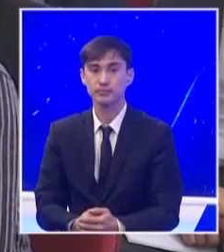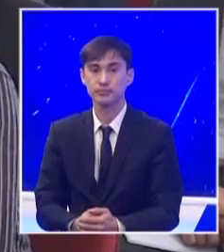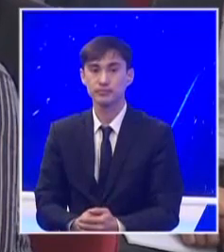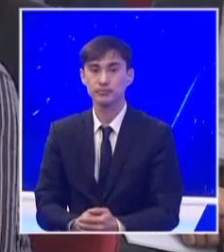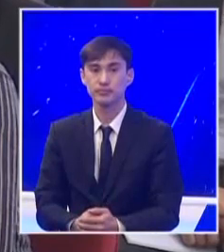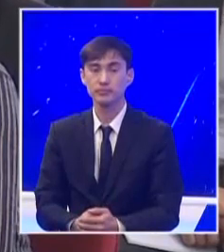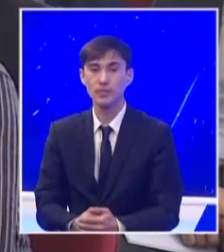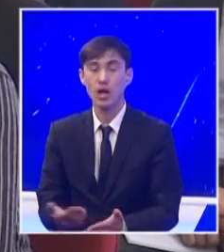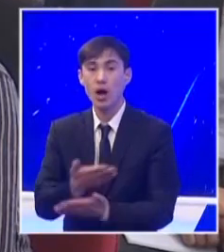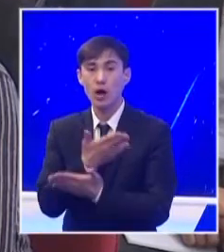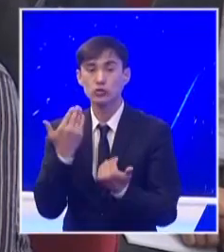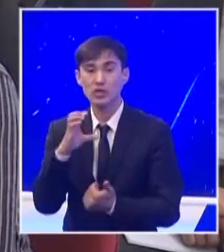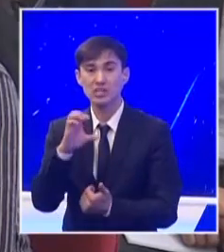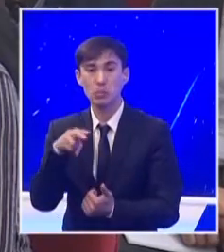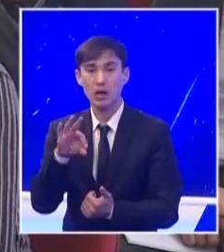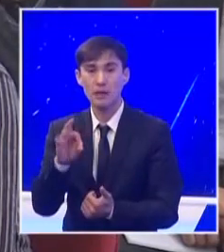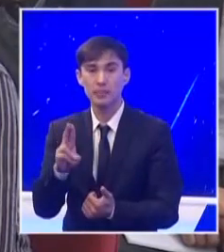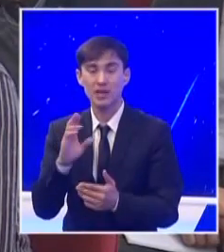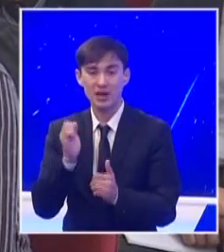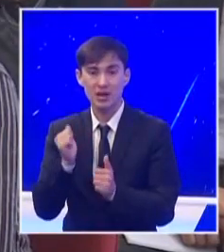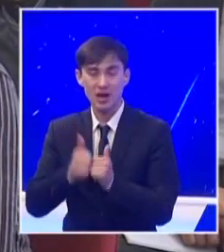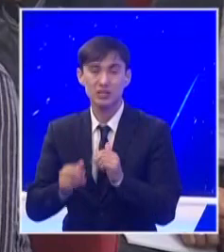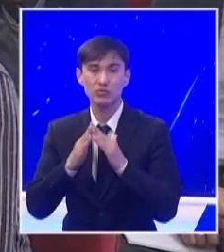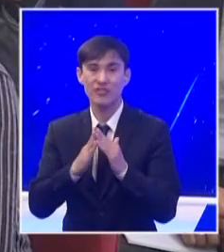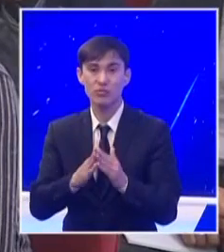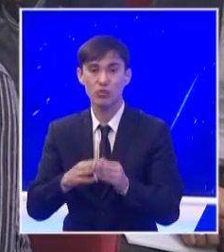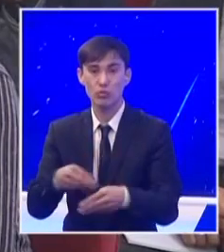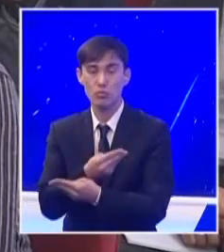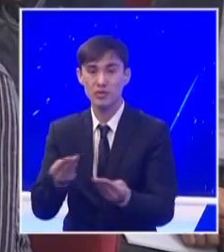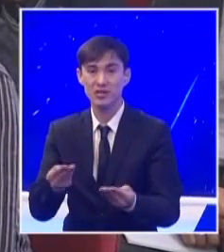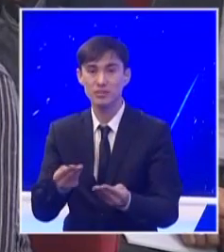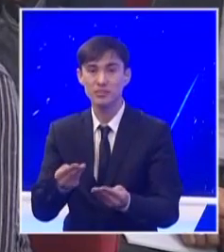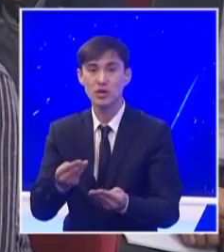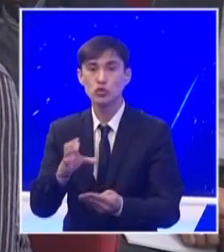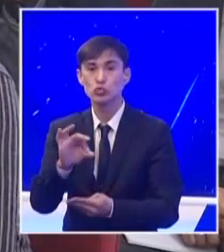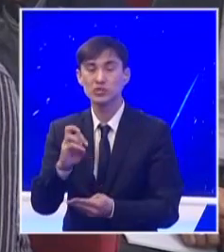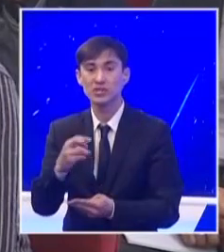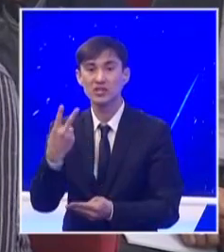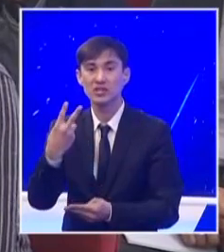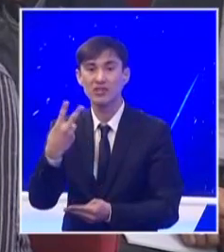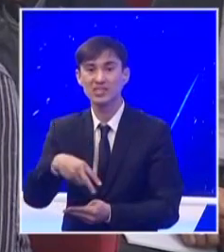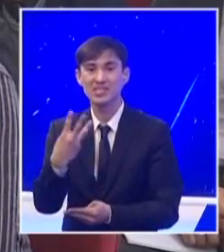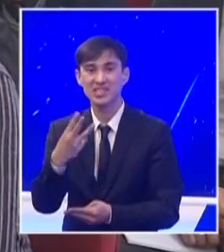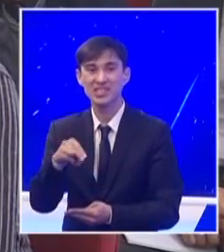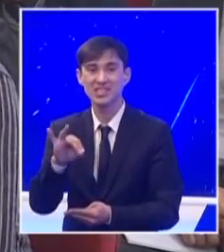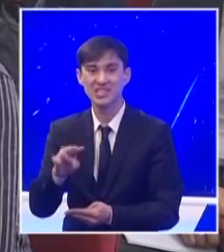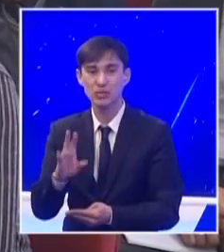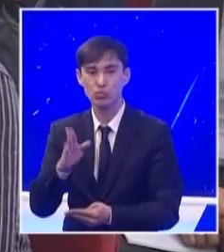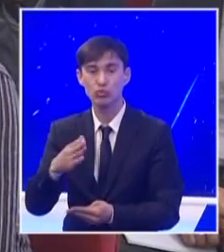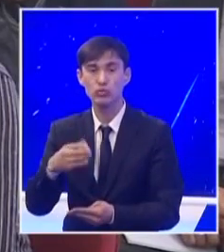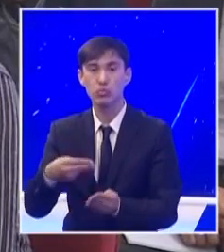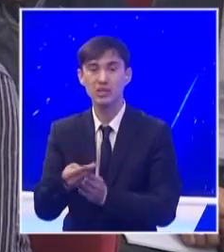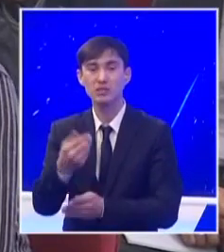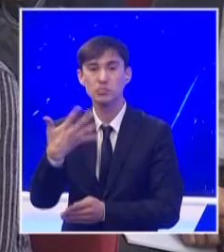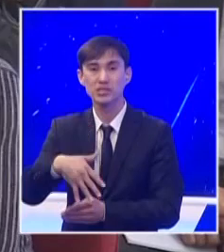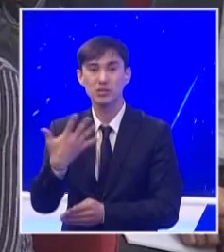При отсутствии СПК каждому фермеру мы дадим субсидию в размере 23 тиин. Тогда они будут платить 55